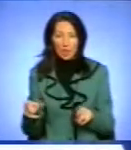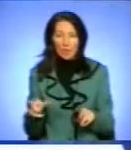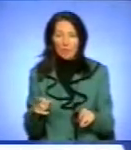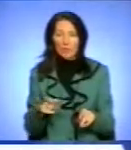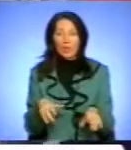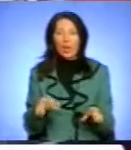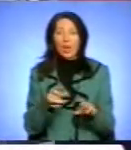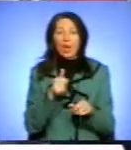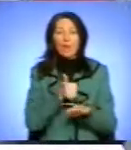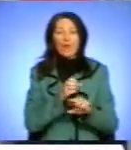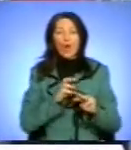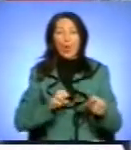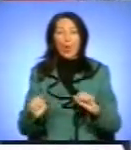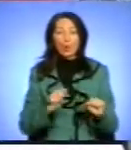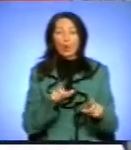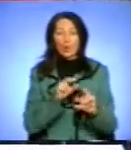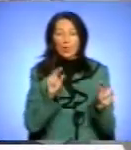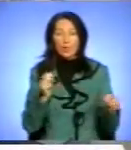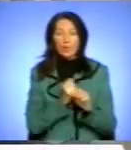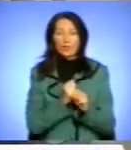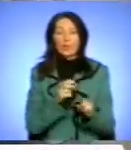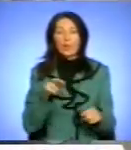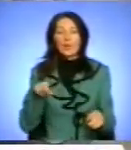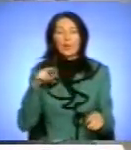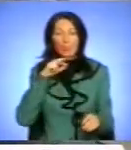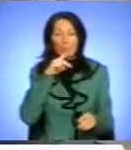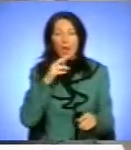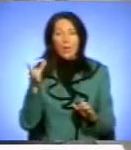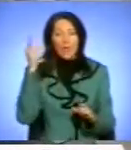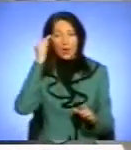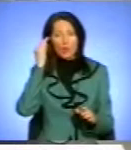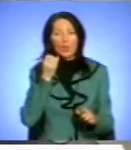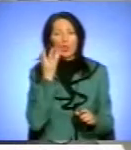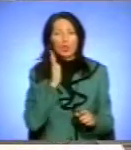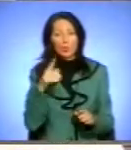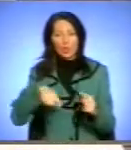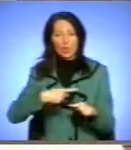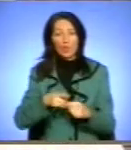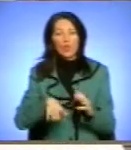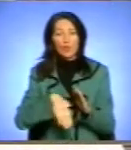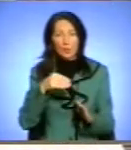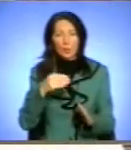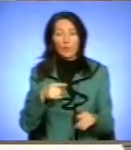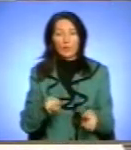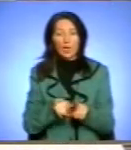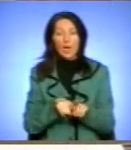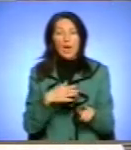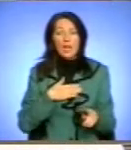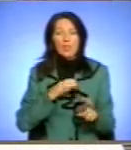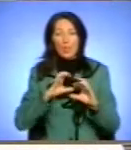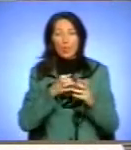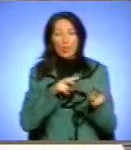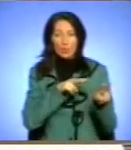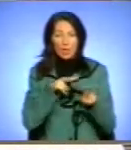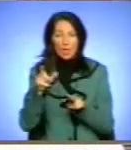МЗС обіцяє працювати над помилками і врахувати їх під час наступних виборів в Україні. Так, водночас спостерігачі вказують